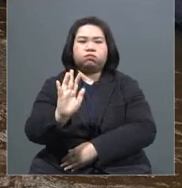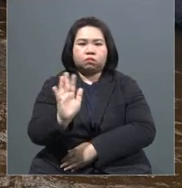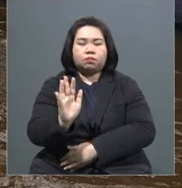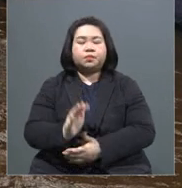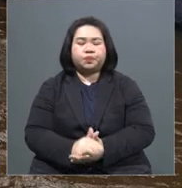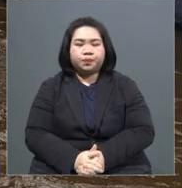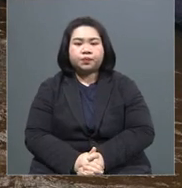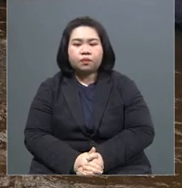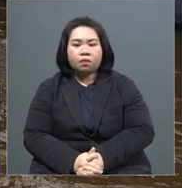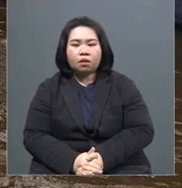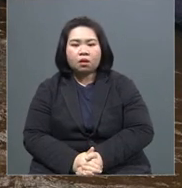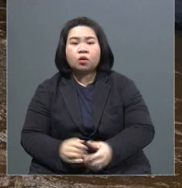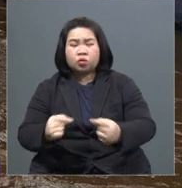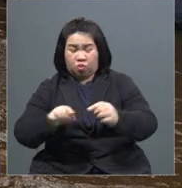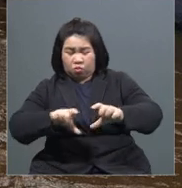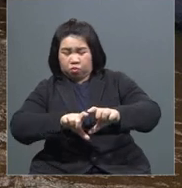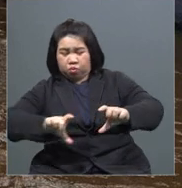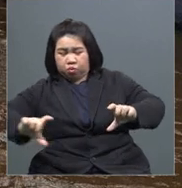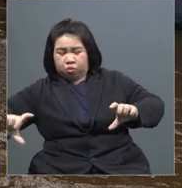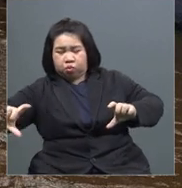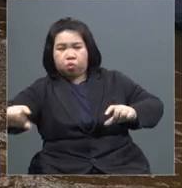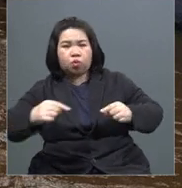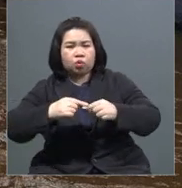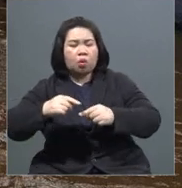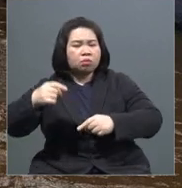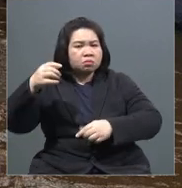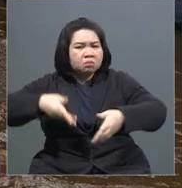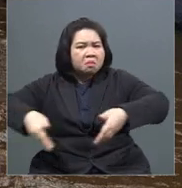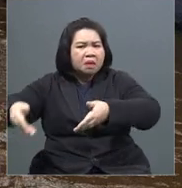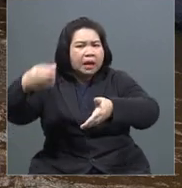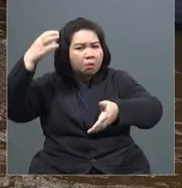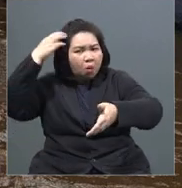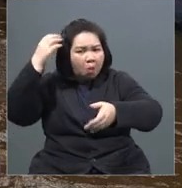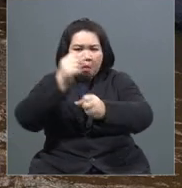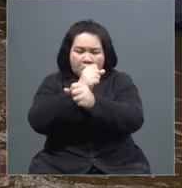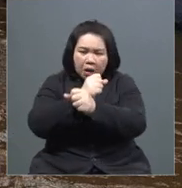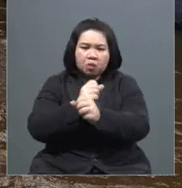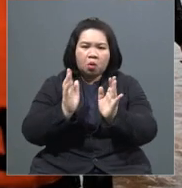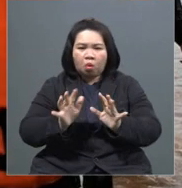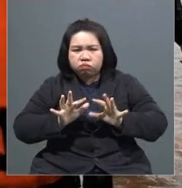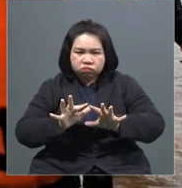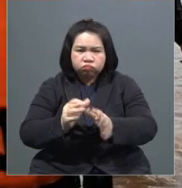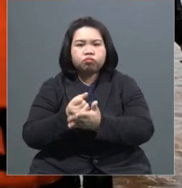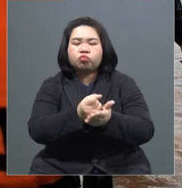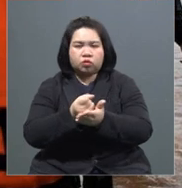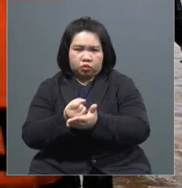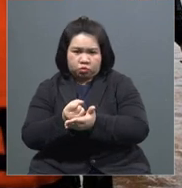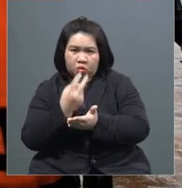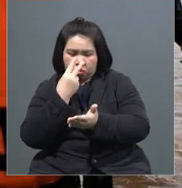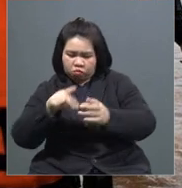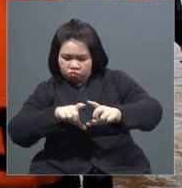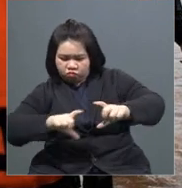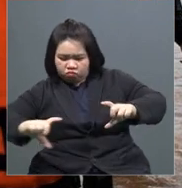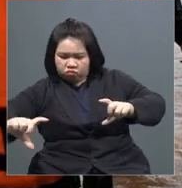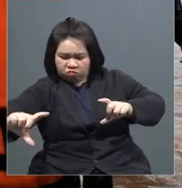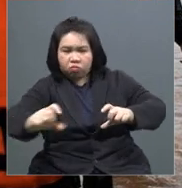ชาชนณบริเวณแนวกั้นตลิ่งริมโขงเนี่ยนะก็เรียกว่าระดมกำลังกันจำนวนมากเลยทีเดียวนะฮะไปดูแนวกระสอบทรายต่างๆ